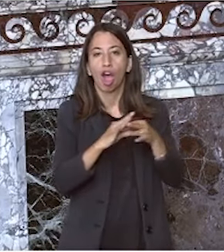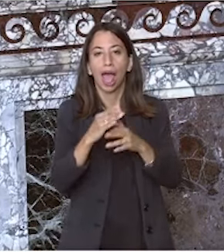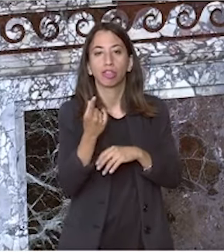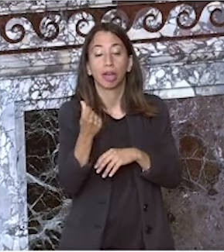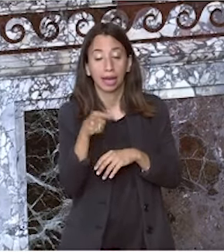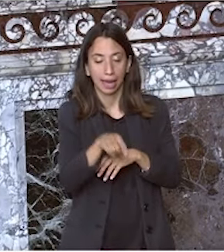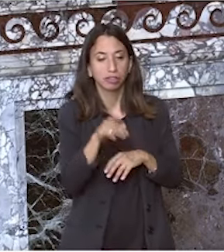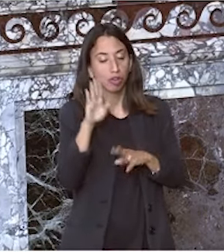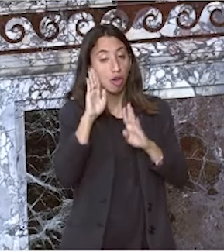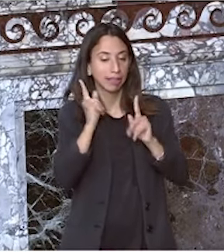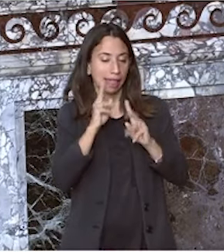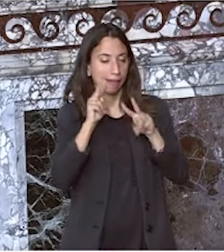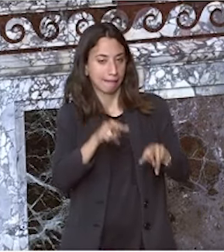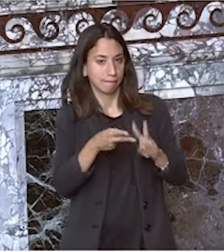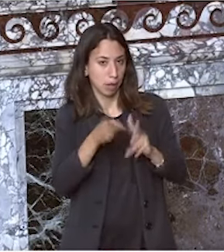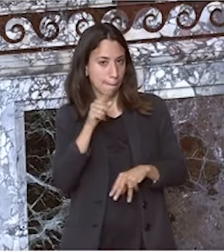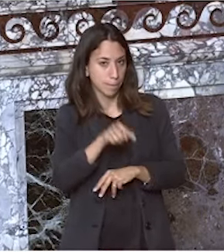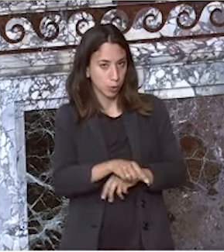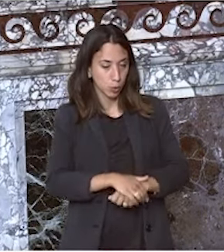credito.